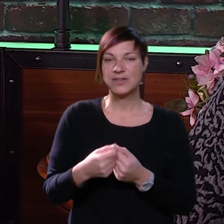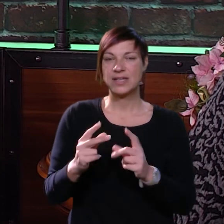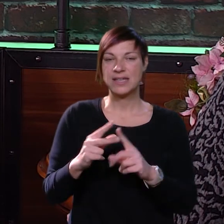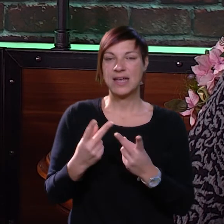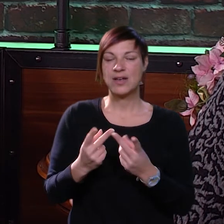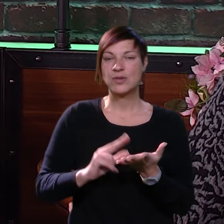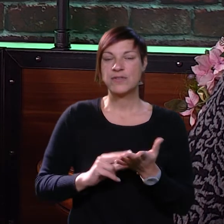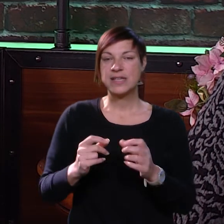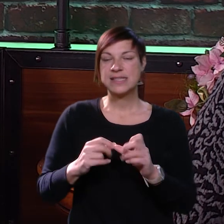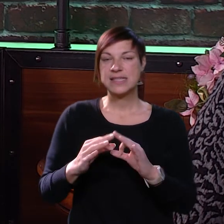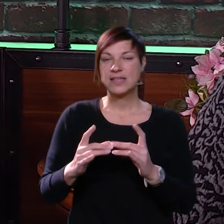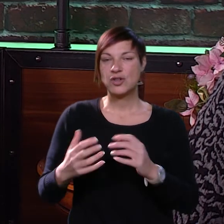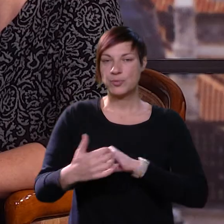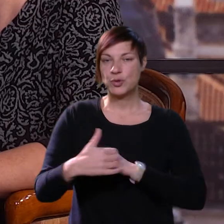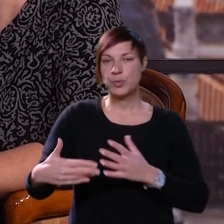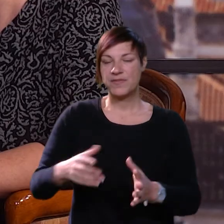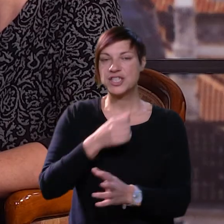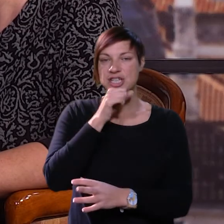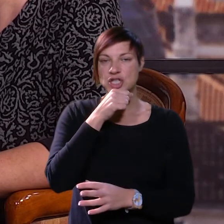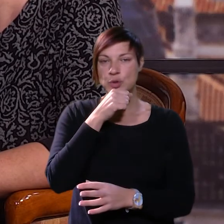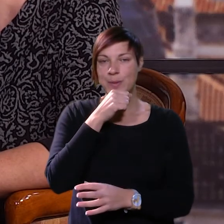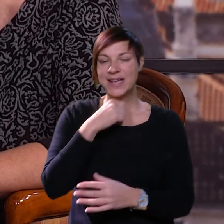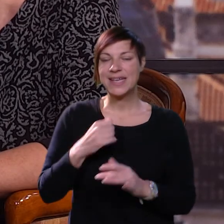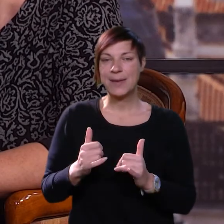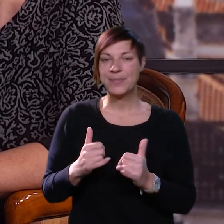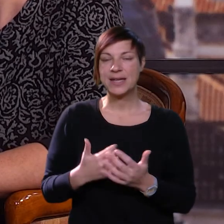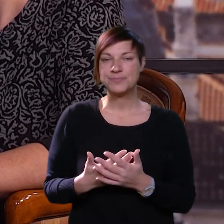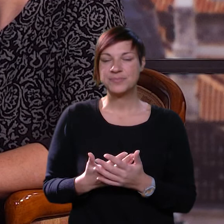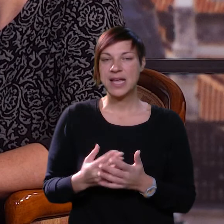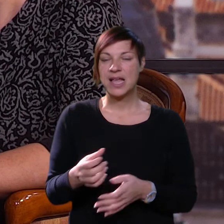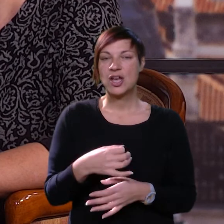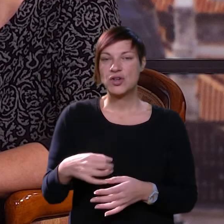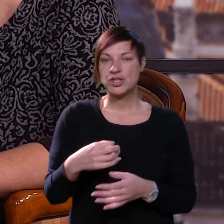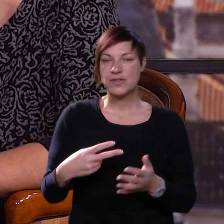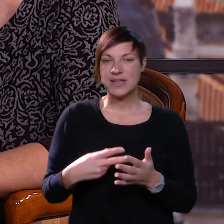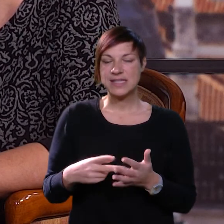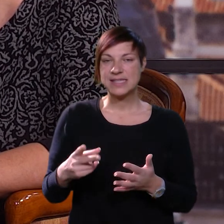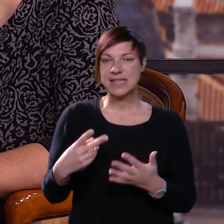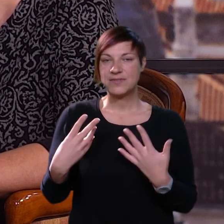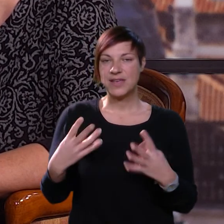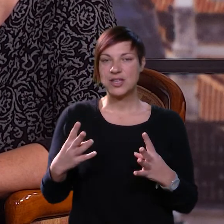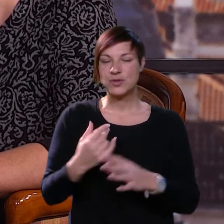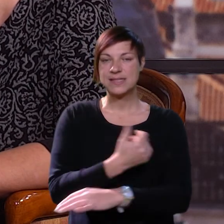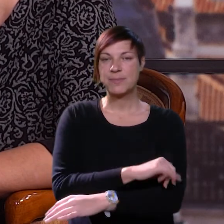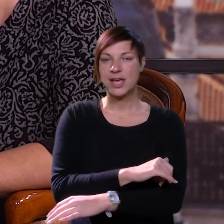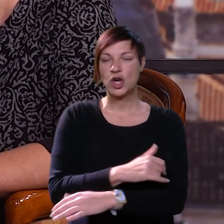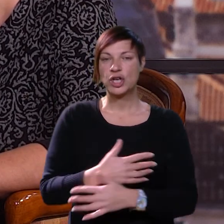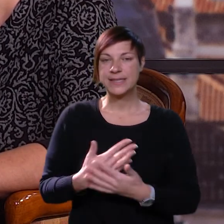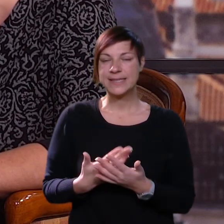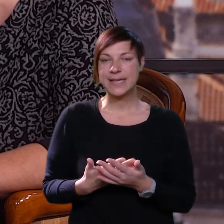udruge za Downov sindrom Dubrovačko-neretvanske županije. Da. Osnovani ste